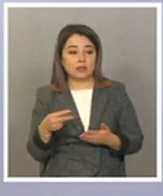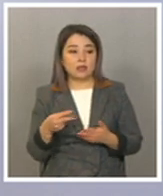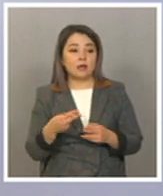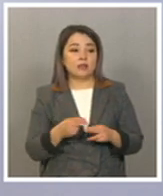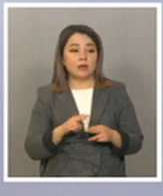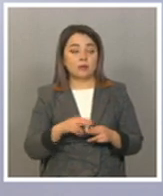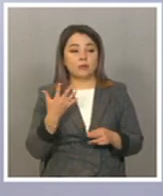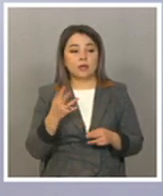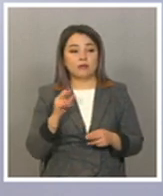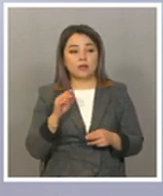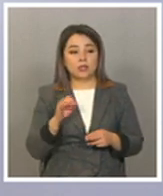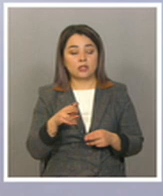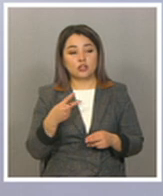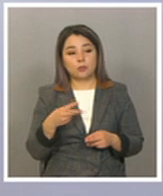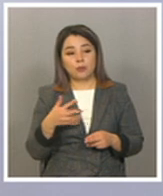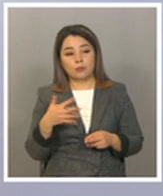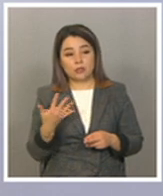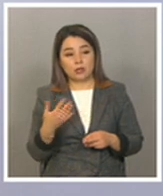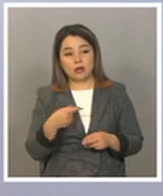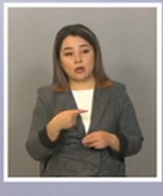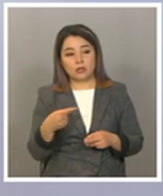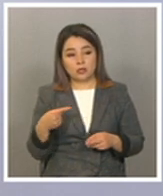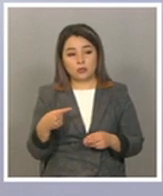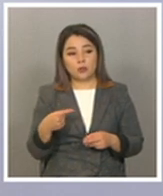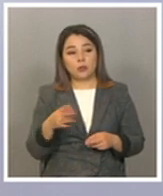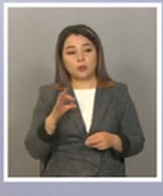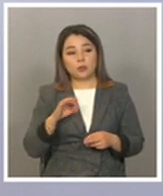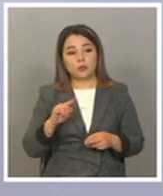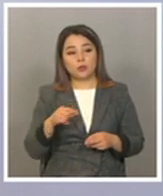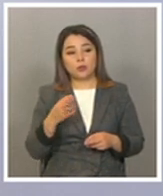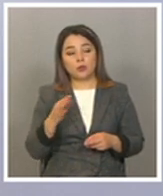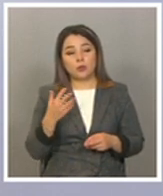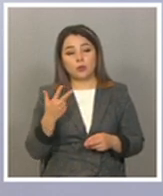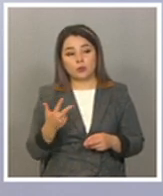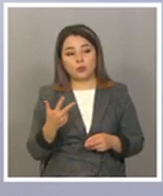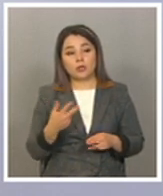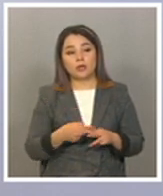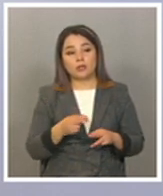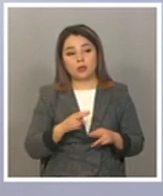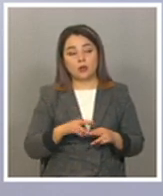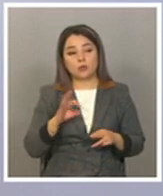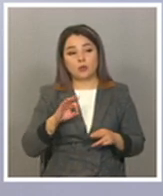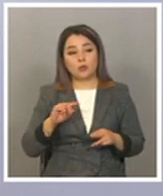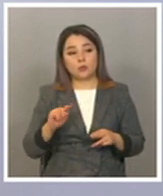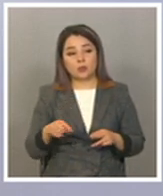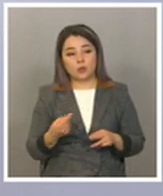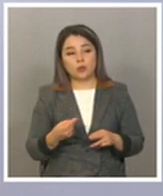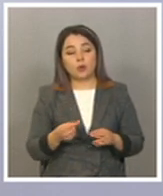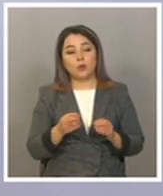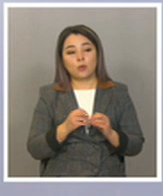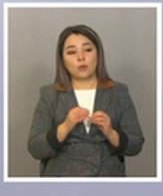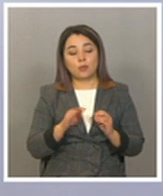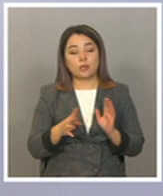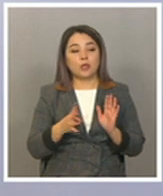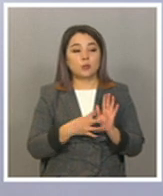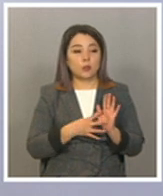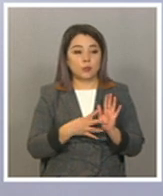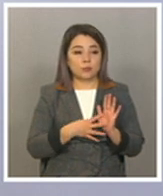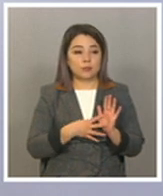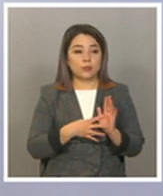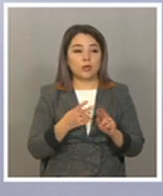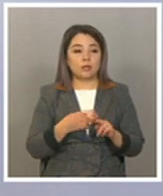5-тің квадраты 25 азайту 0/3-ті квадраттайық 0/10000-нан 9. Ал